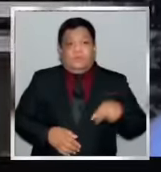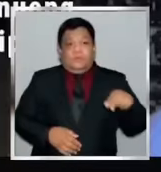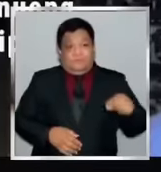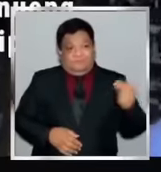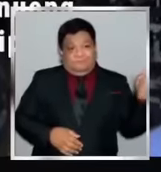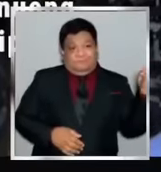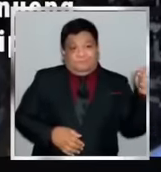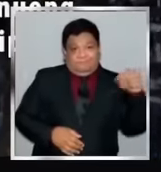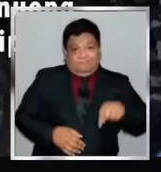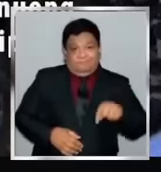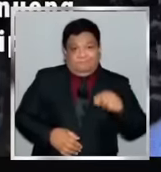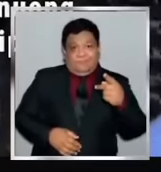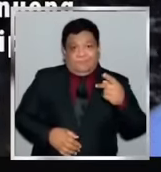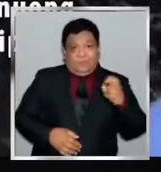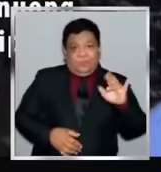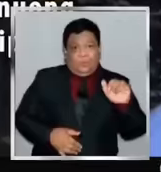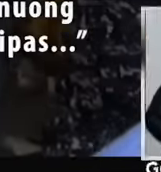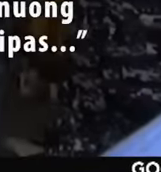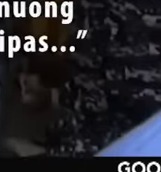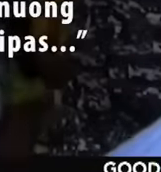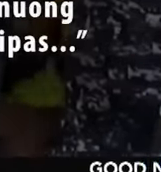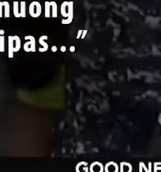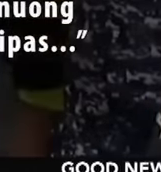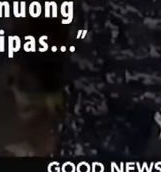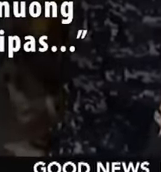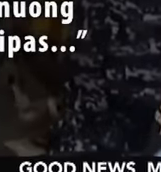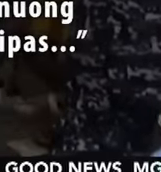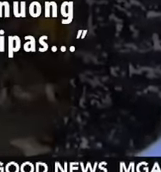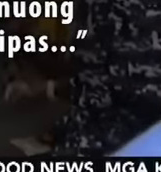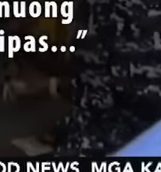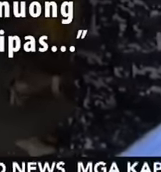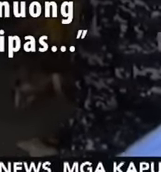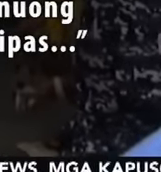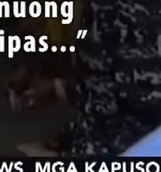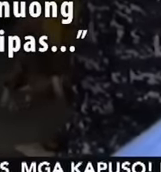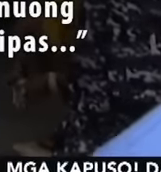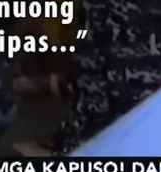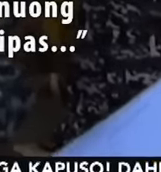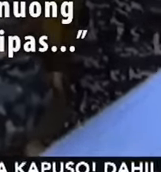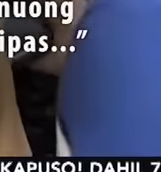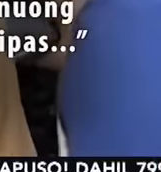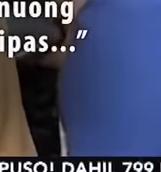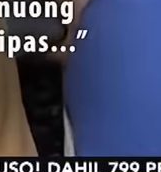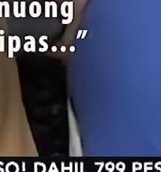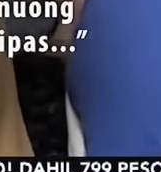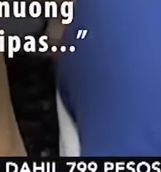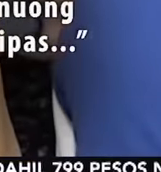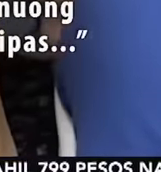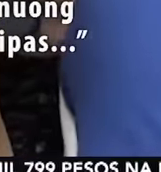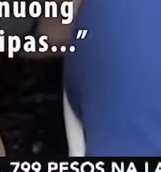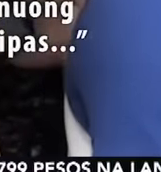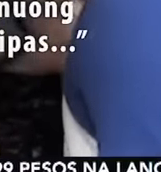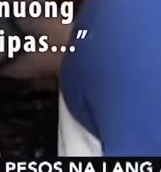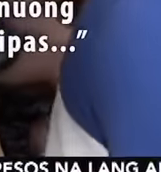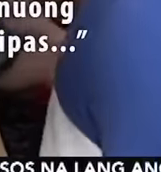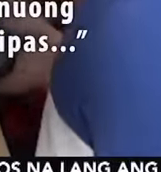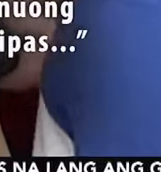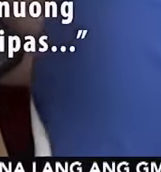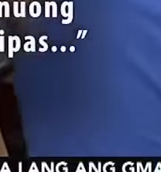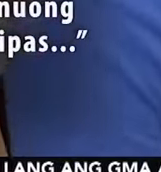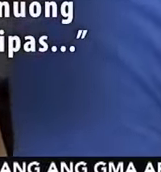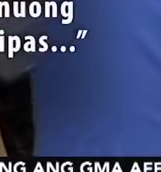As early as January 2 of 2022, itong si Superintendent Bonto ay na-assign na